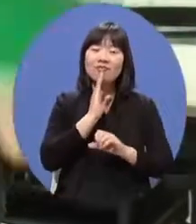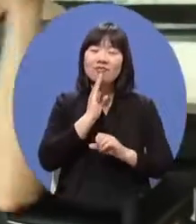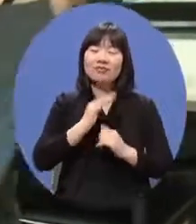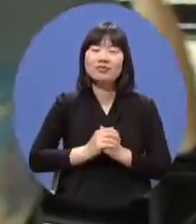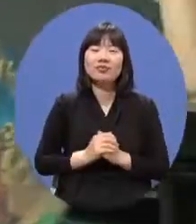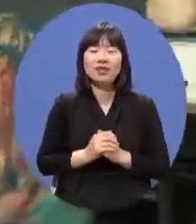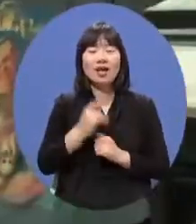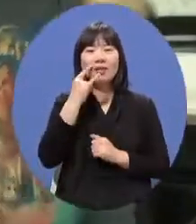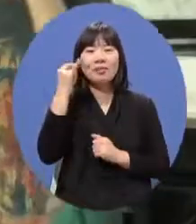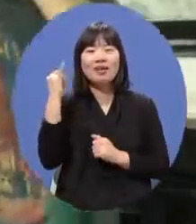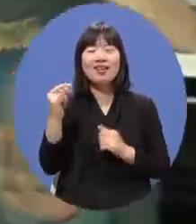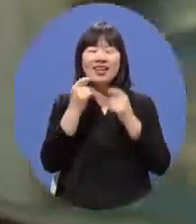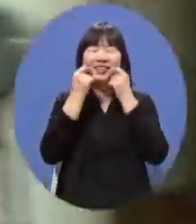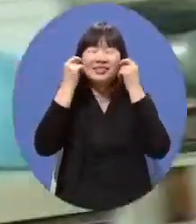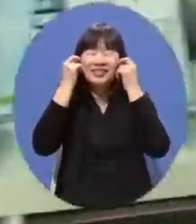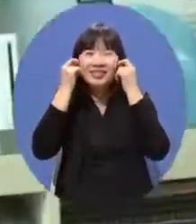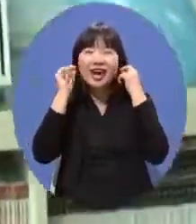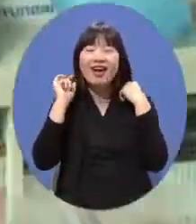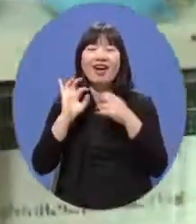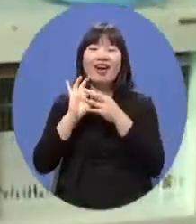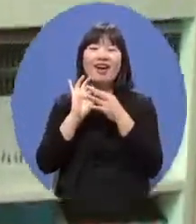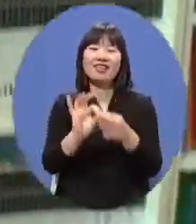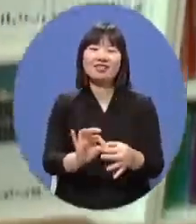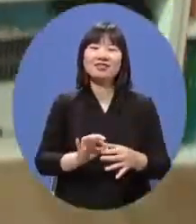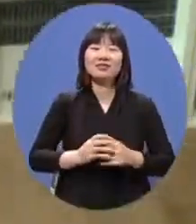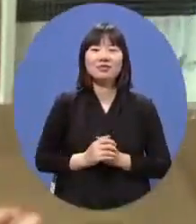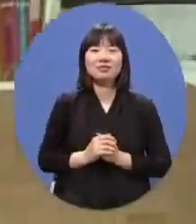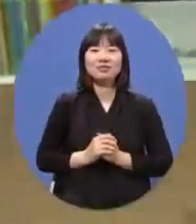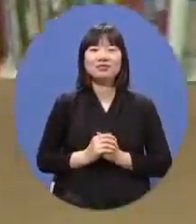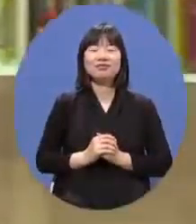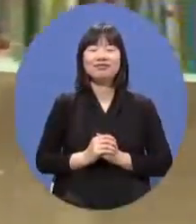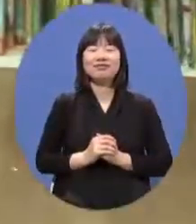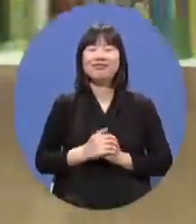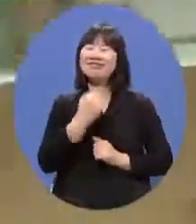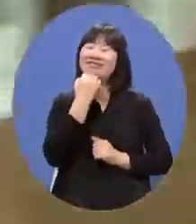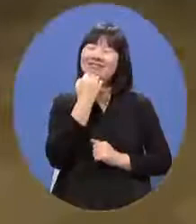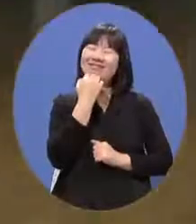어느새 엄마도 웃음이 떠나질 않네요.